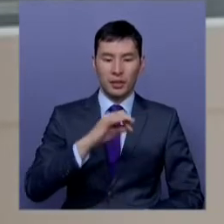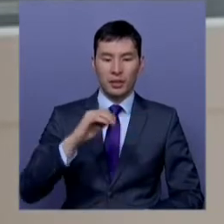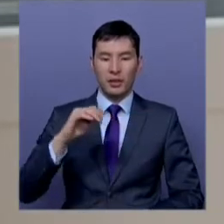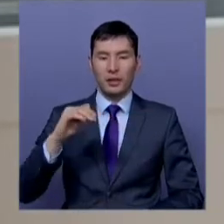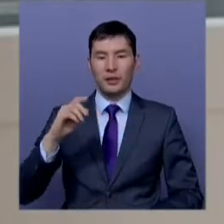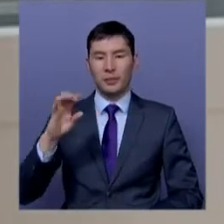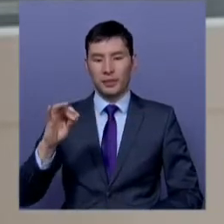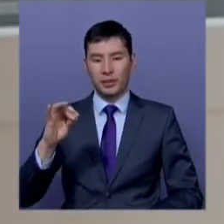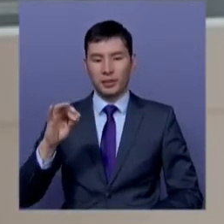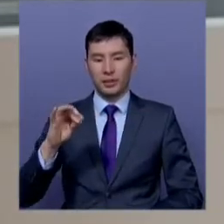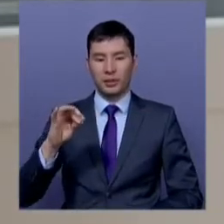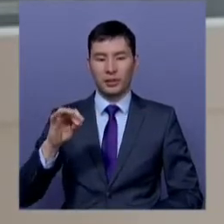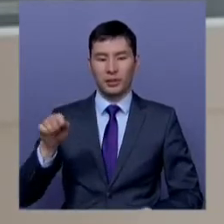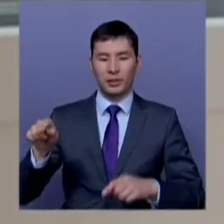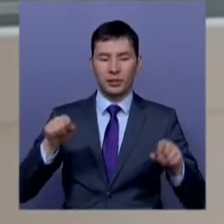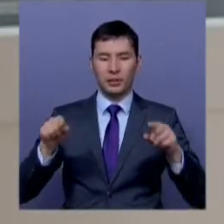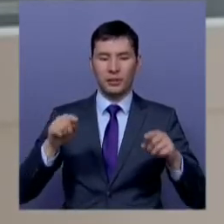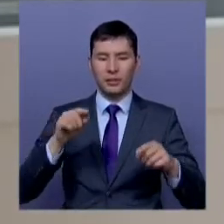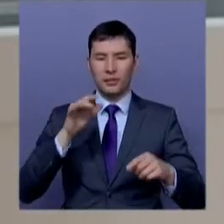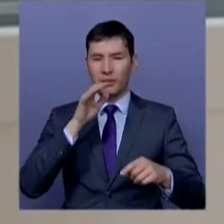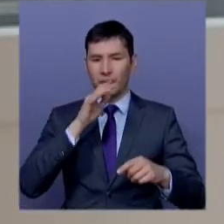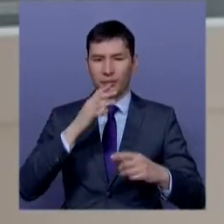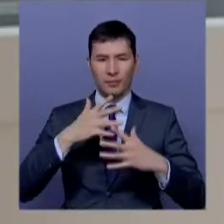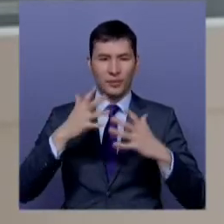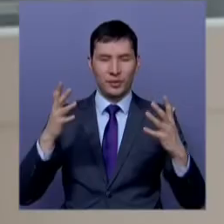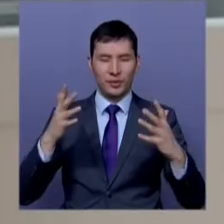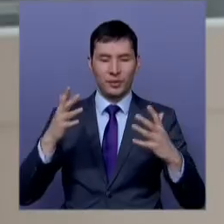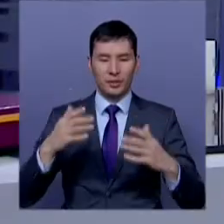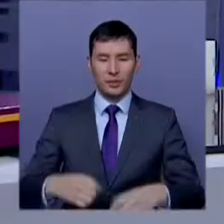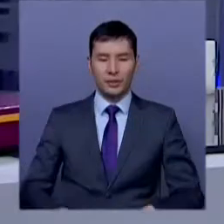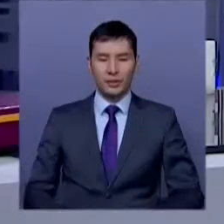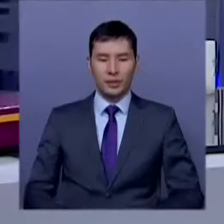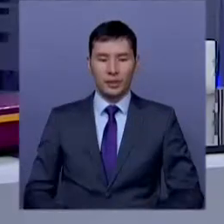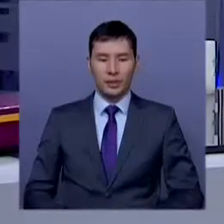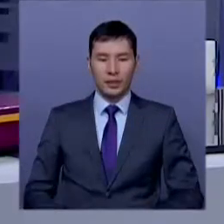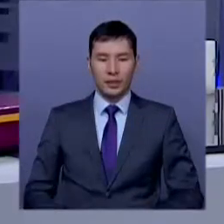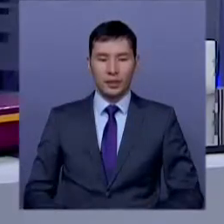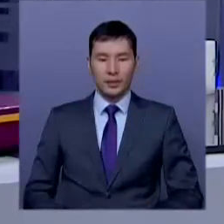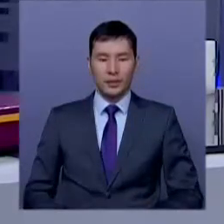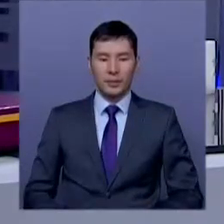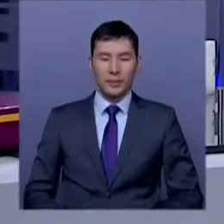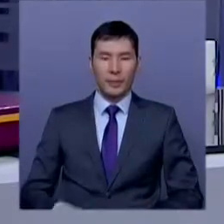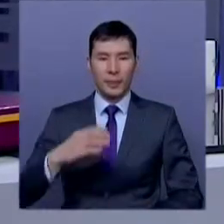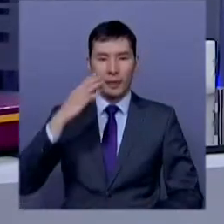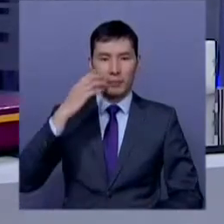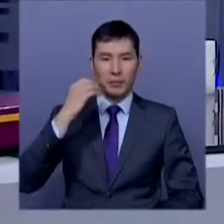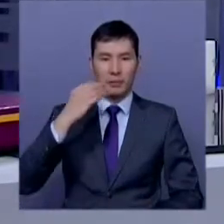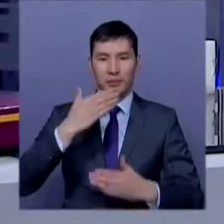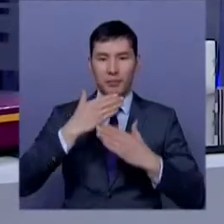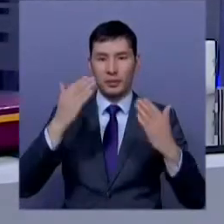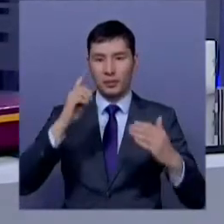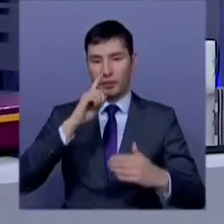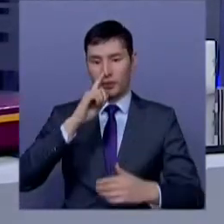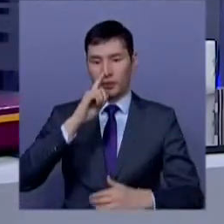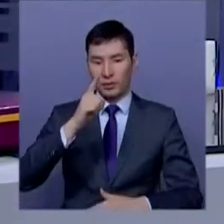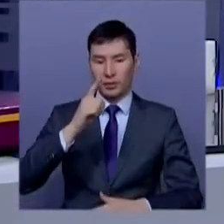Фарабидің арасында үлкен ұқсас қасірсінде етикалық көзқарастар жөнінде бақыт. Алматыда жыл соңына дейін тағы 4 базар